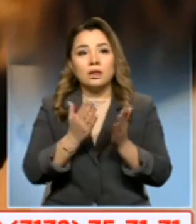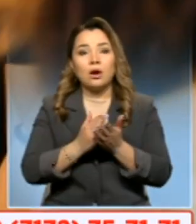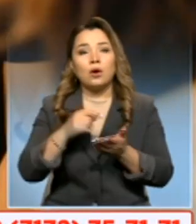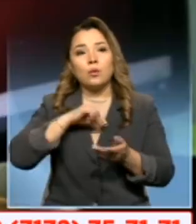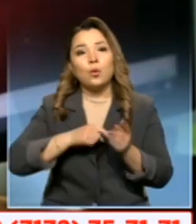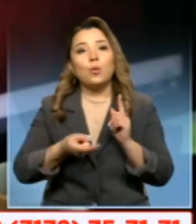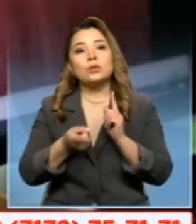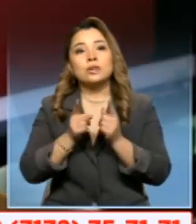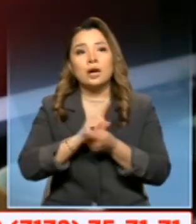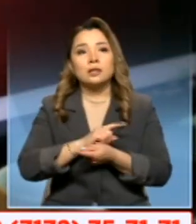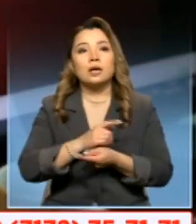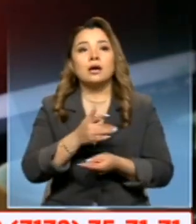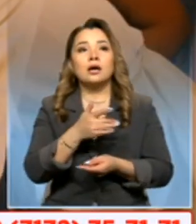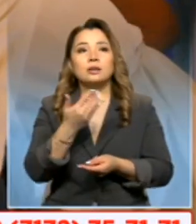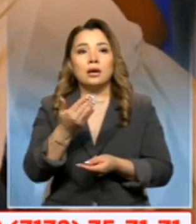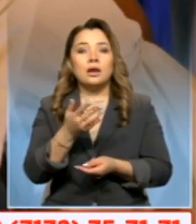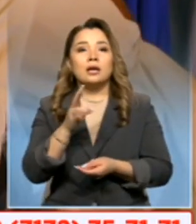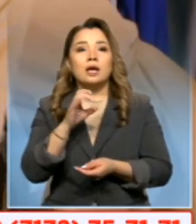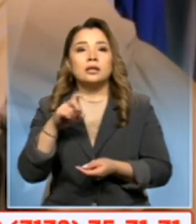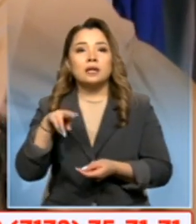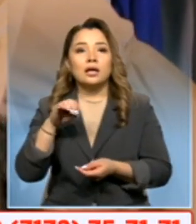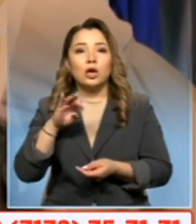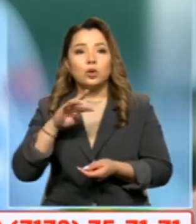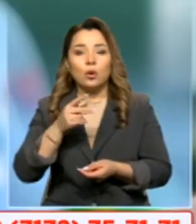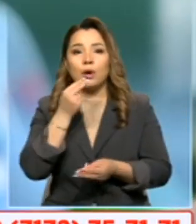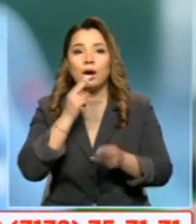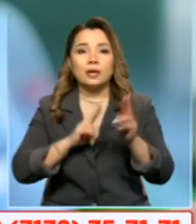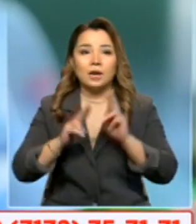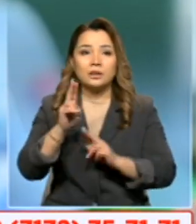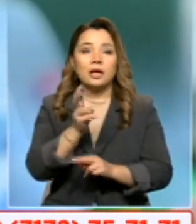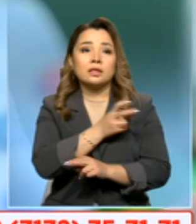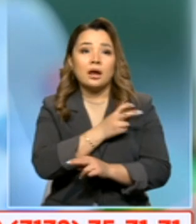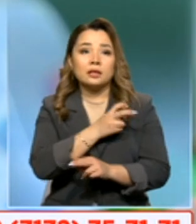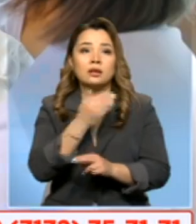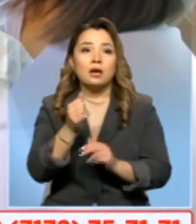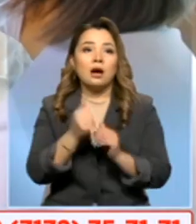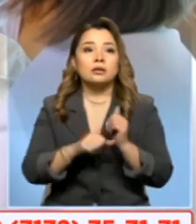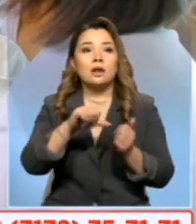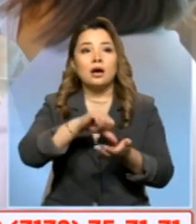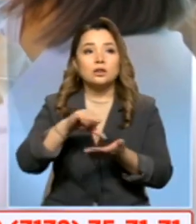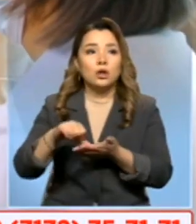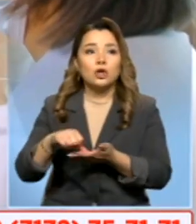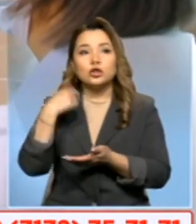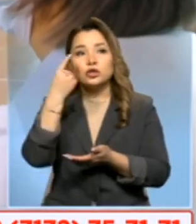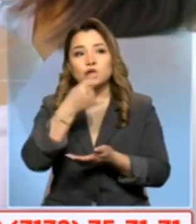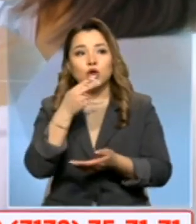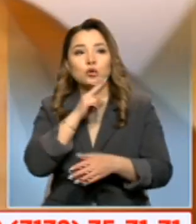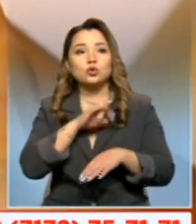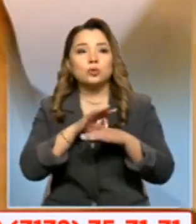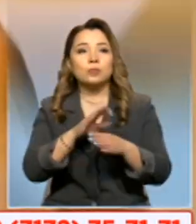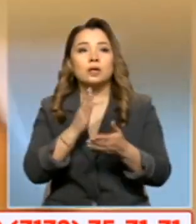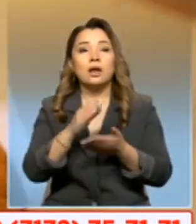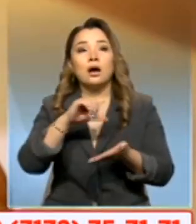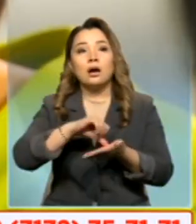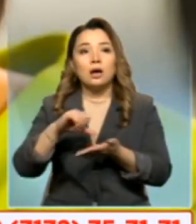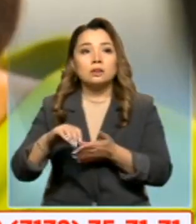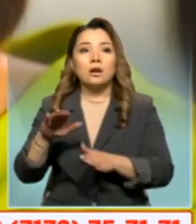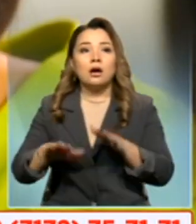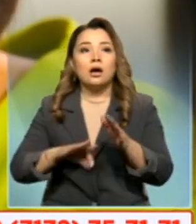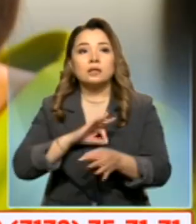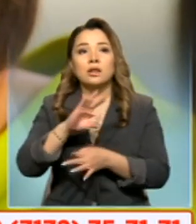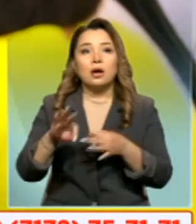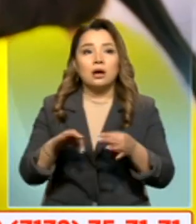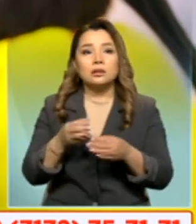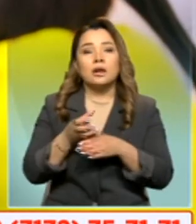гормондық өзгерістерді эндокринолог және диетолог дәрігерлер қарап, әр қатысушымен жеке жұмыс істеді. Қазіргі таңда қатысушылар артық